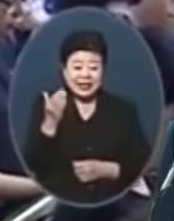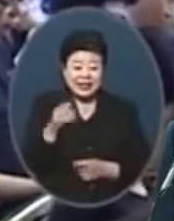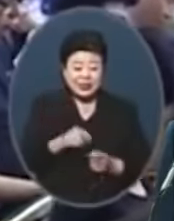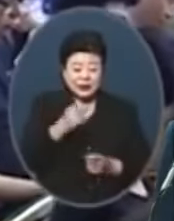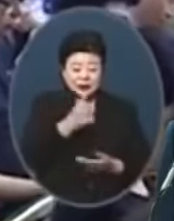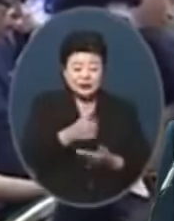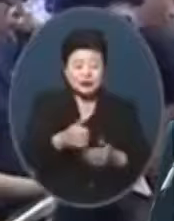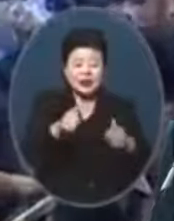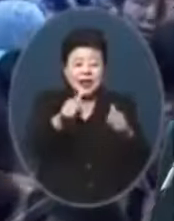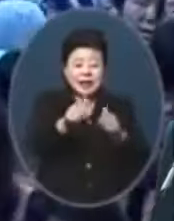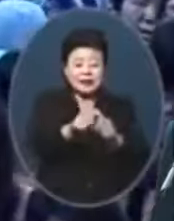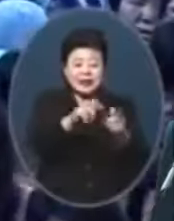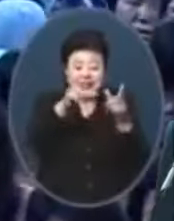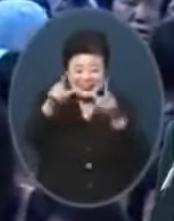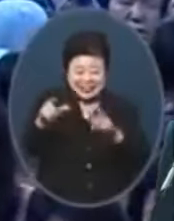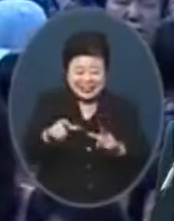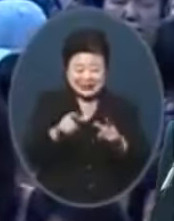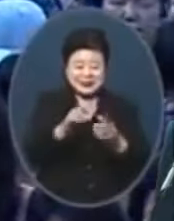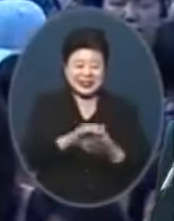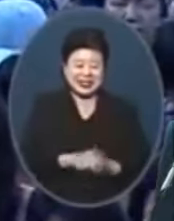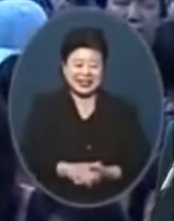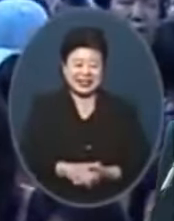영원히 주님과 함께 살겠습니다.